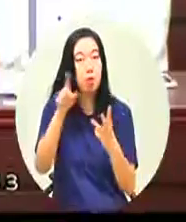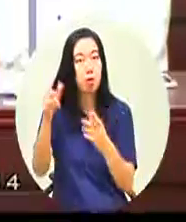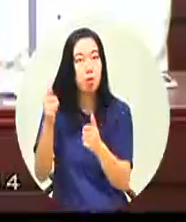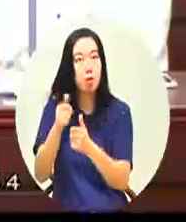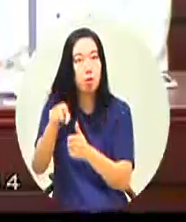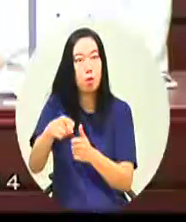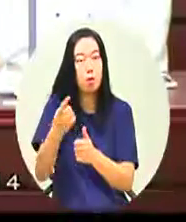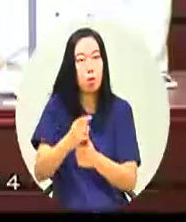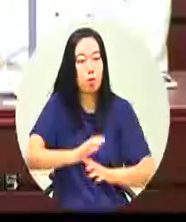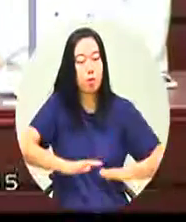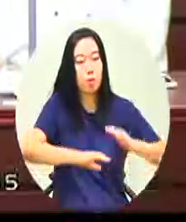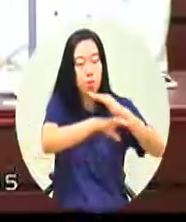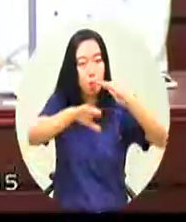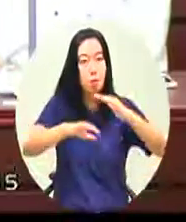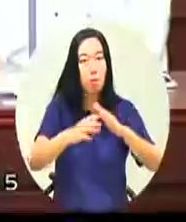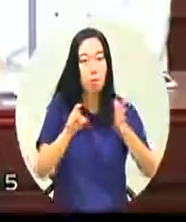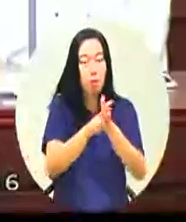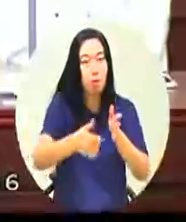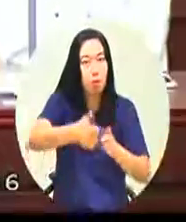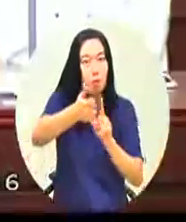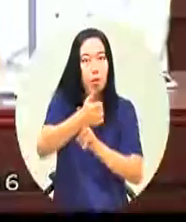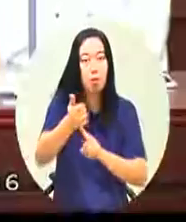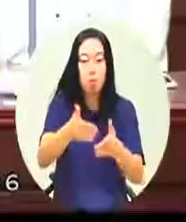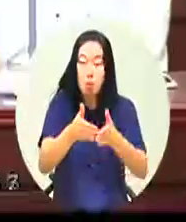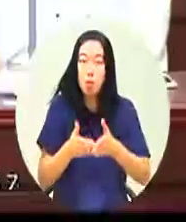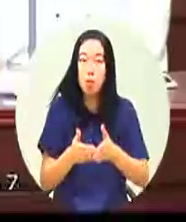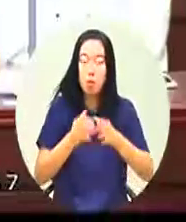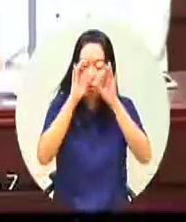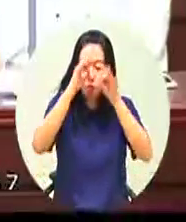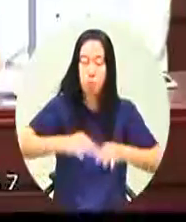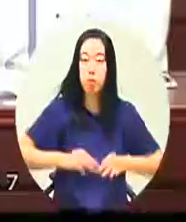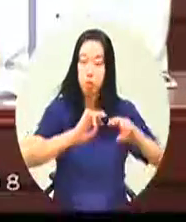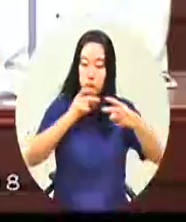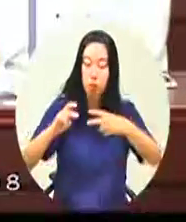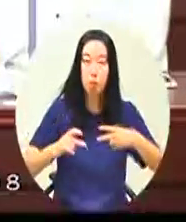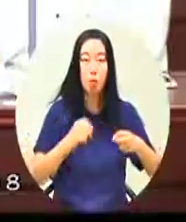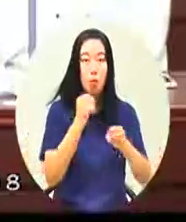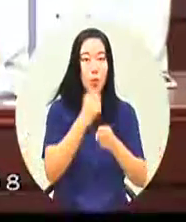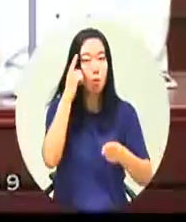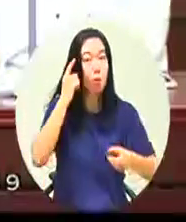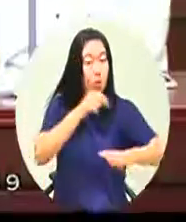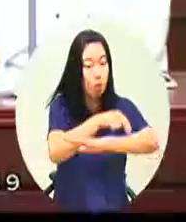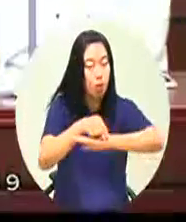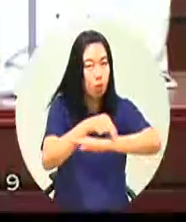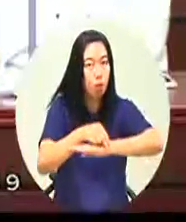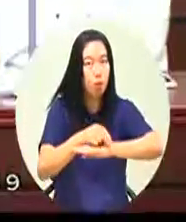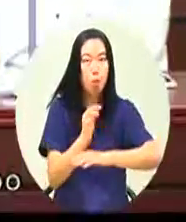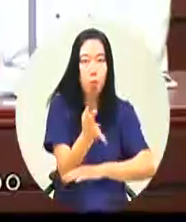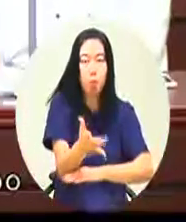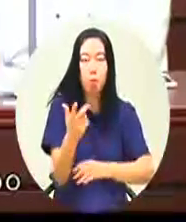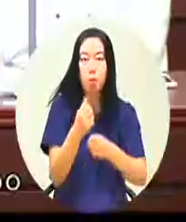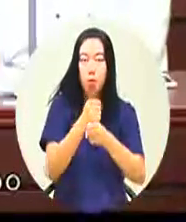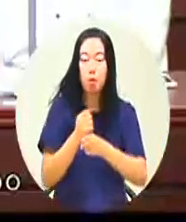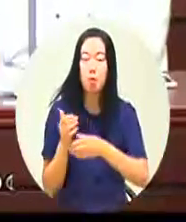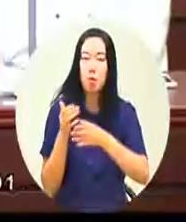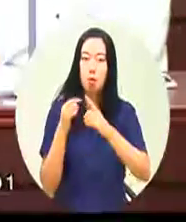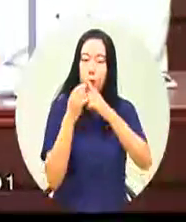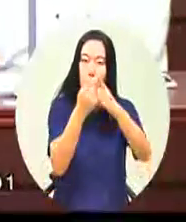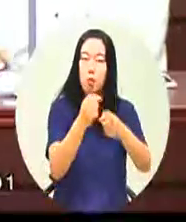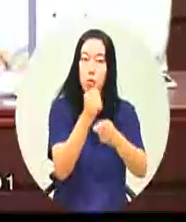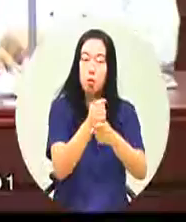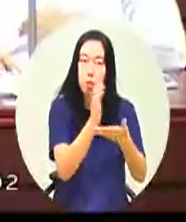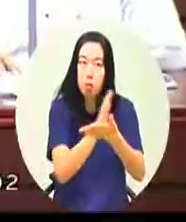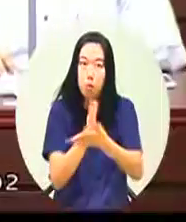科长马上把这个区域的需要做改善的，要先做检讨规划，因为我们要去做一些测量，以及这一